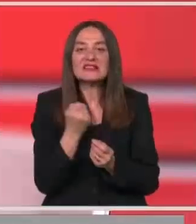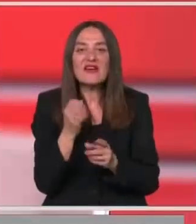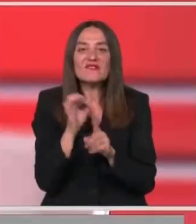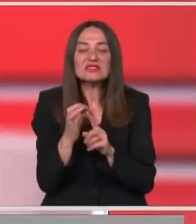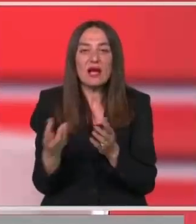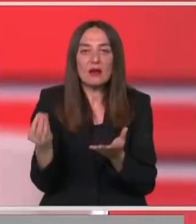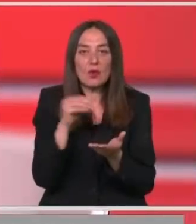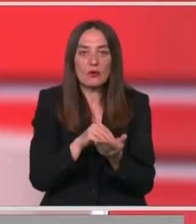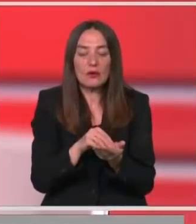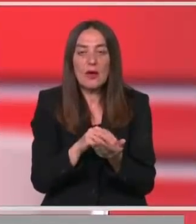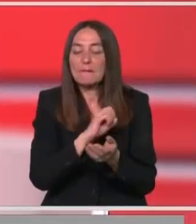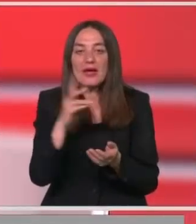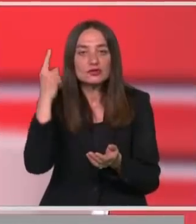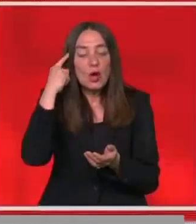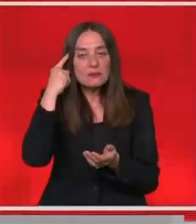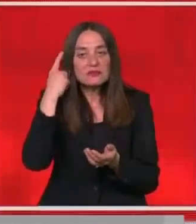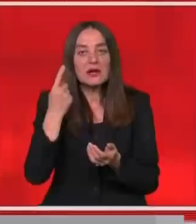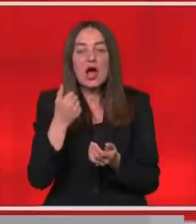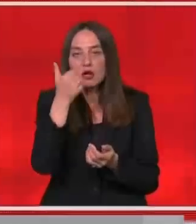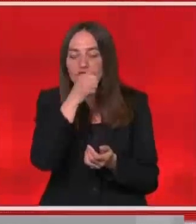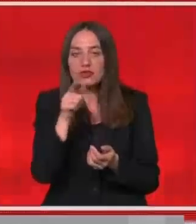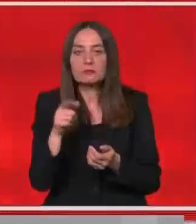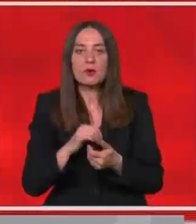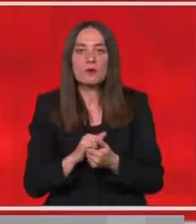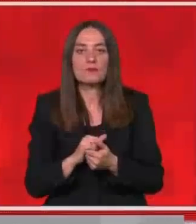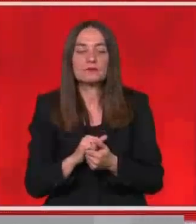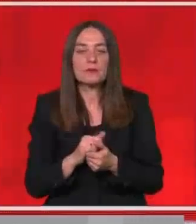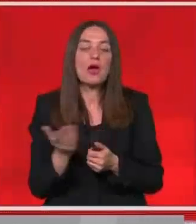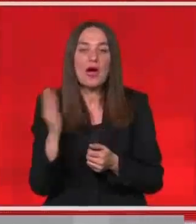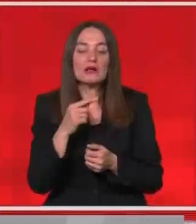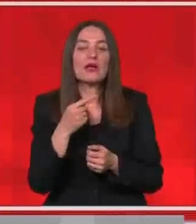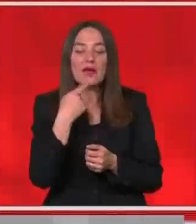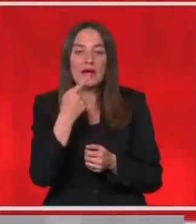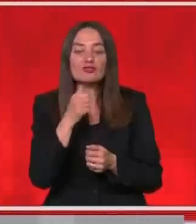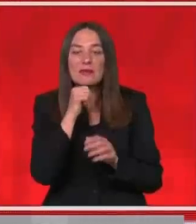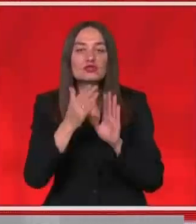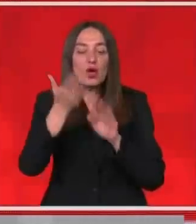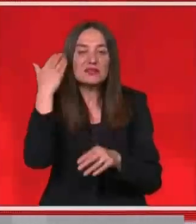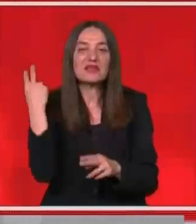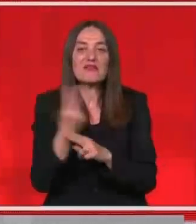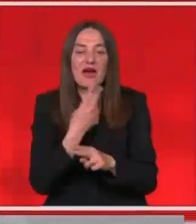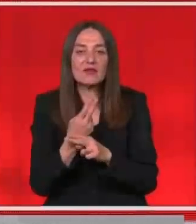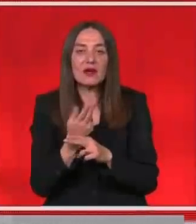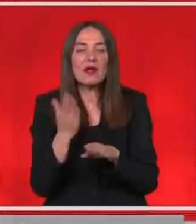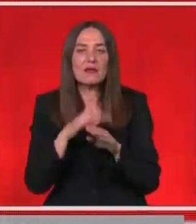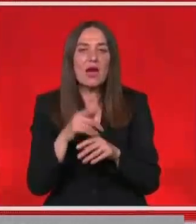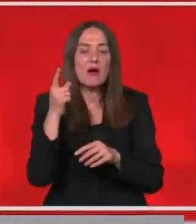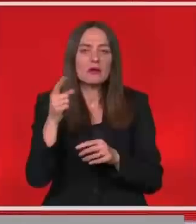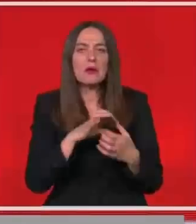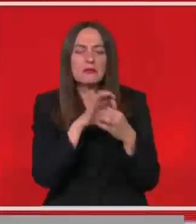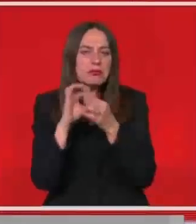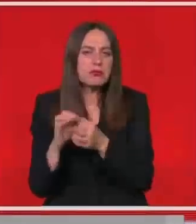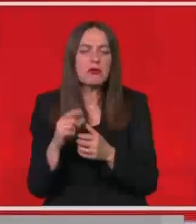I bez obzira što smo, ajde kažem, istorijski navikli na onu ustaljenu mantru